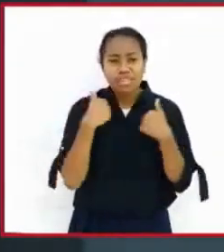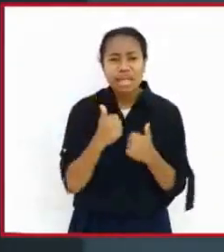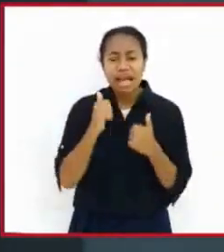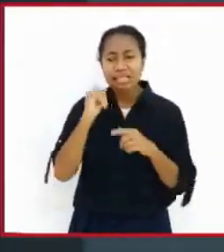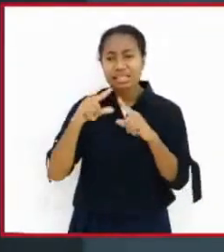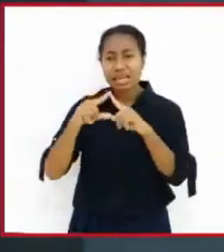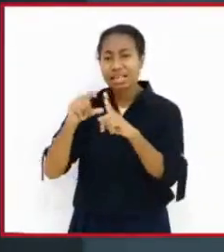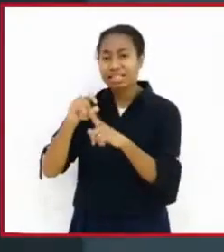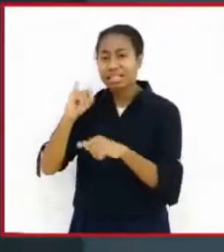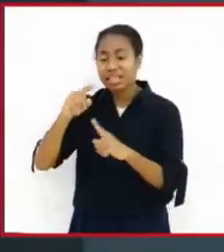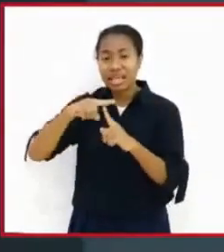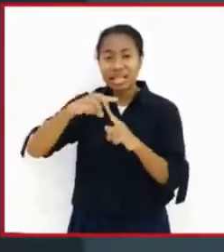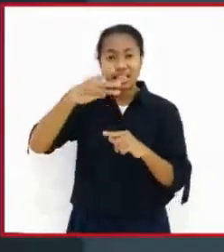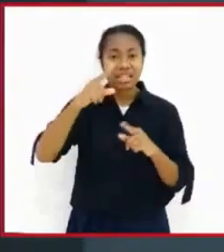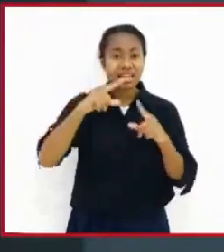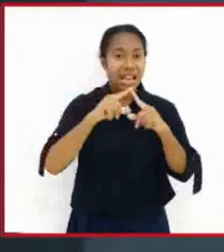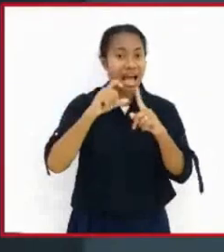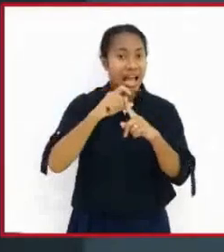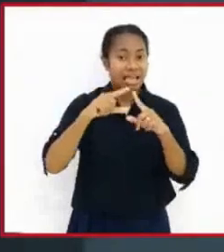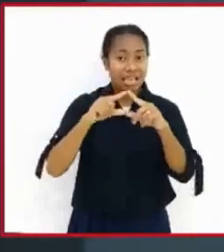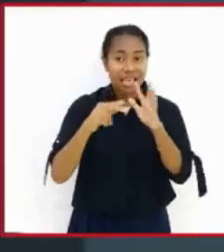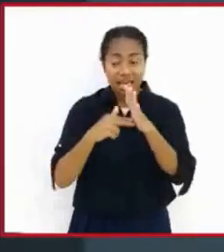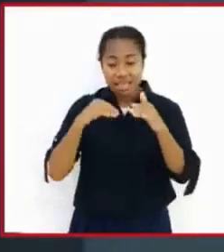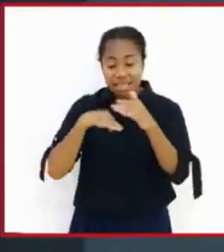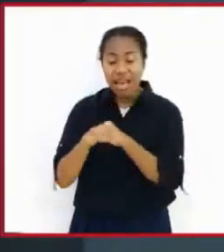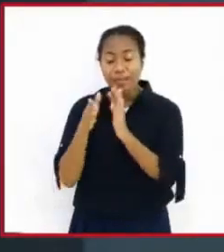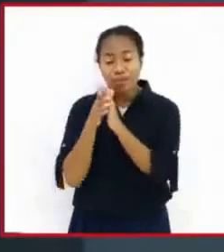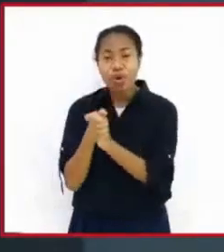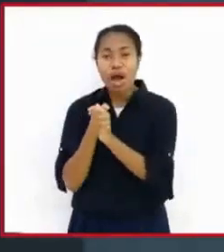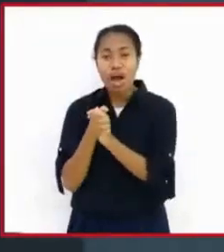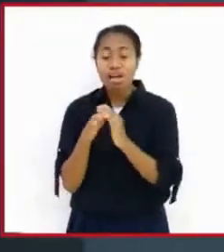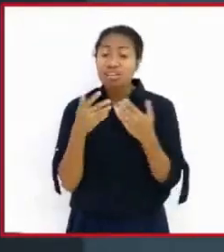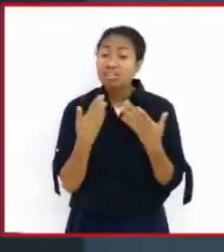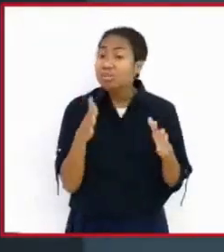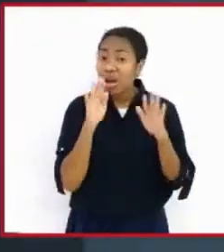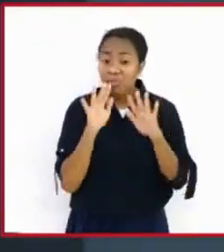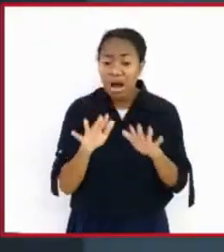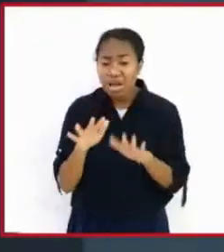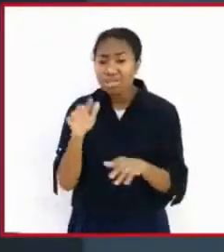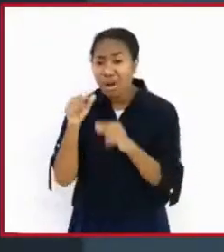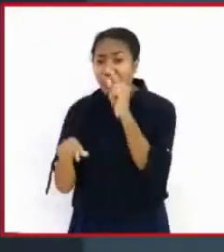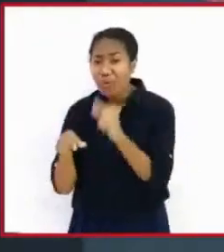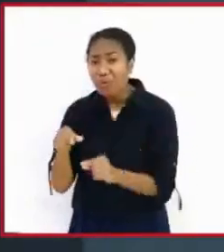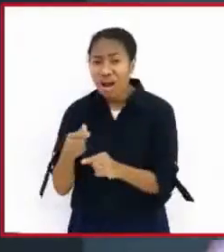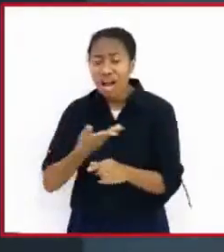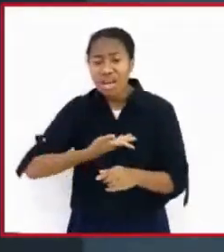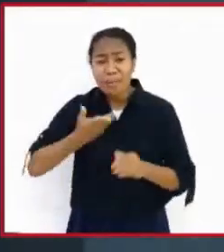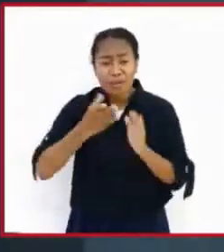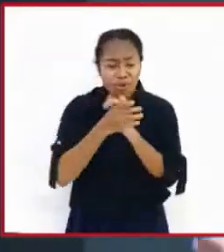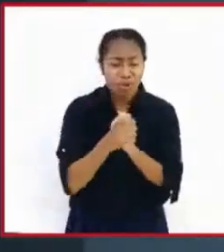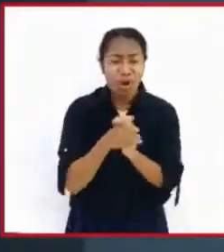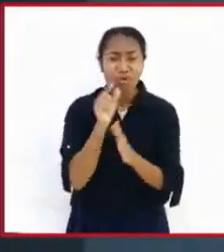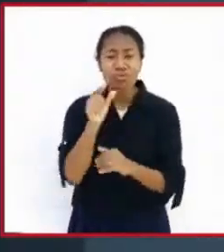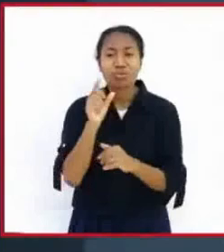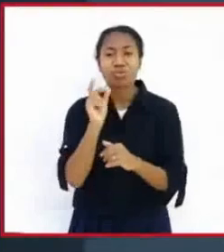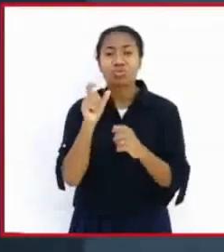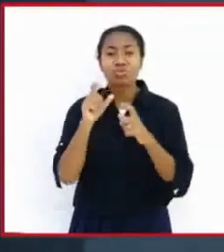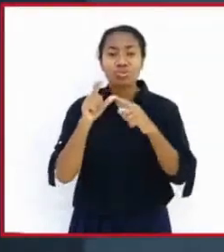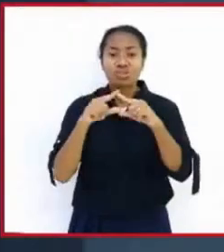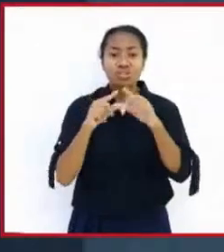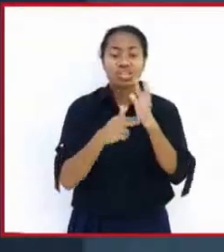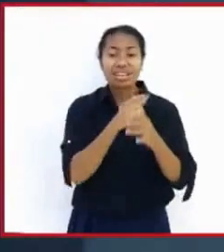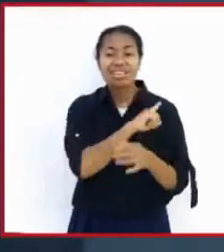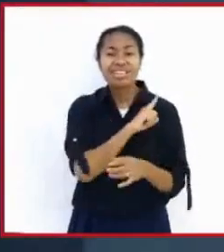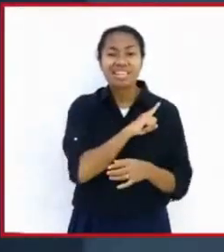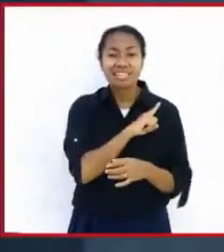doa sementara banyak orang hanya berdoa untuk urusan urusan diri mereka